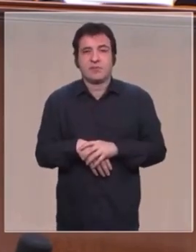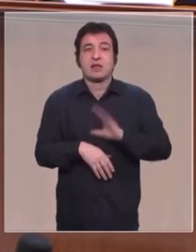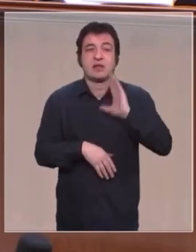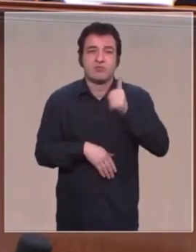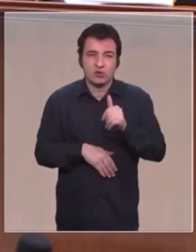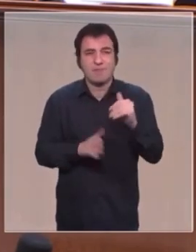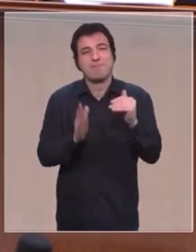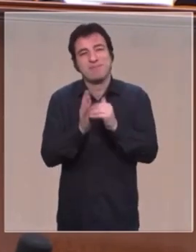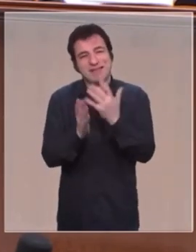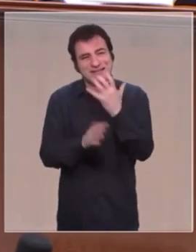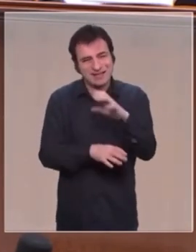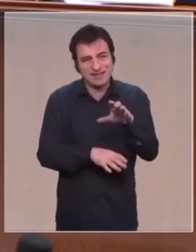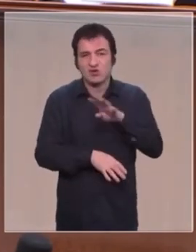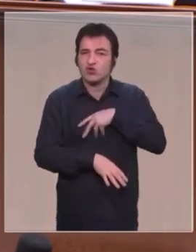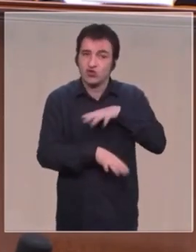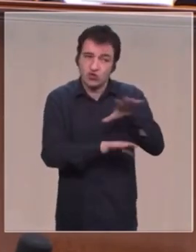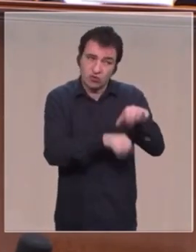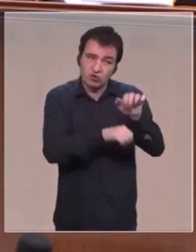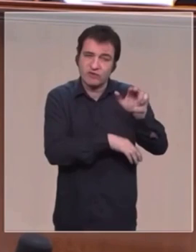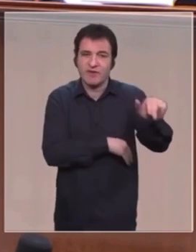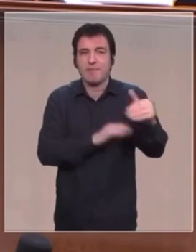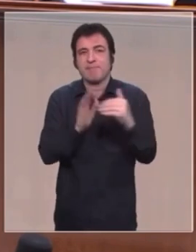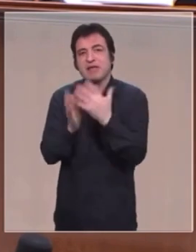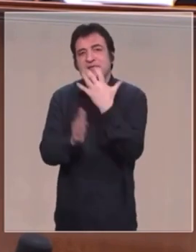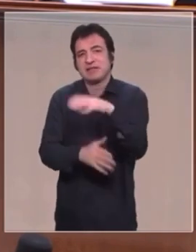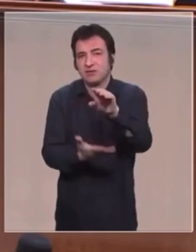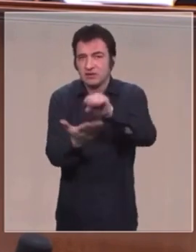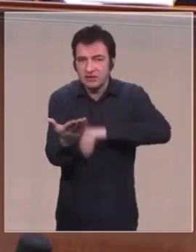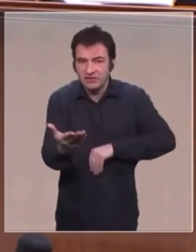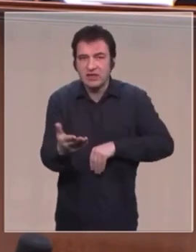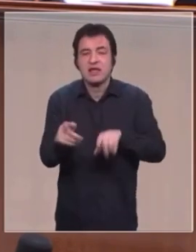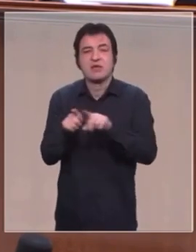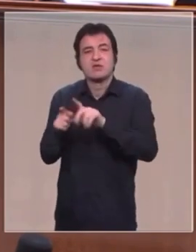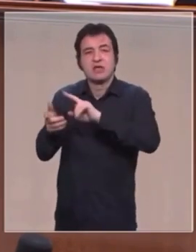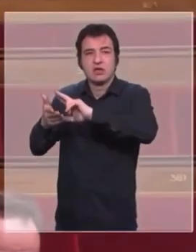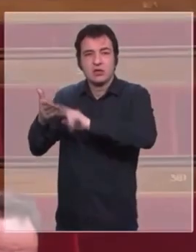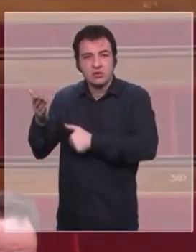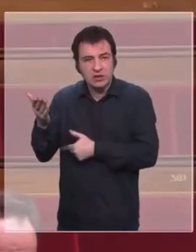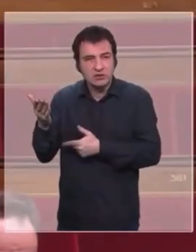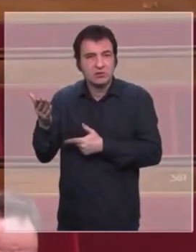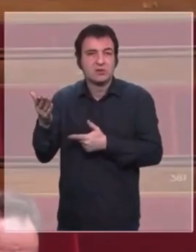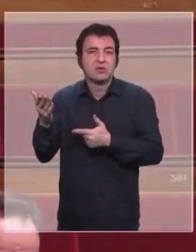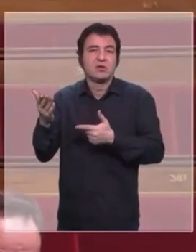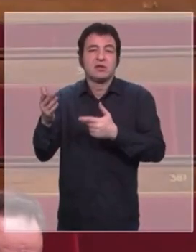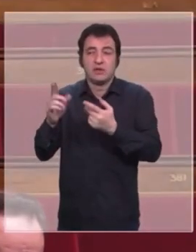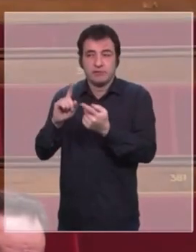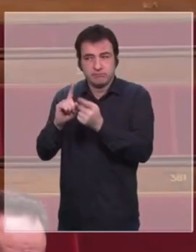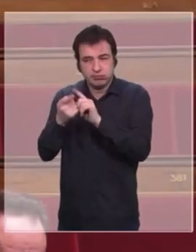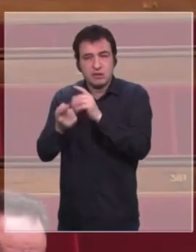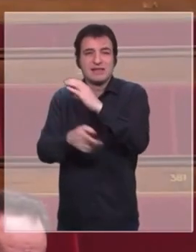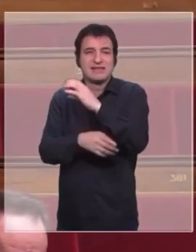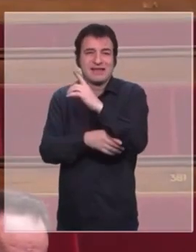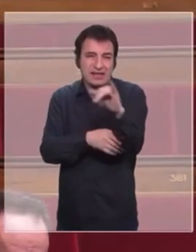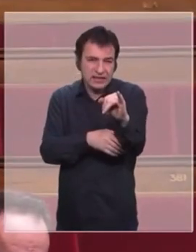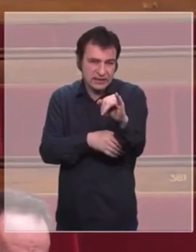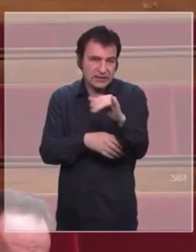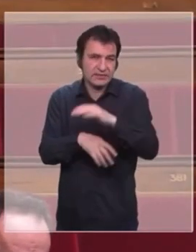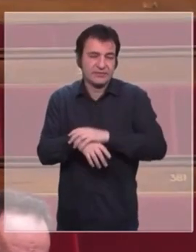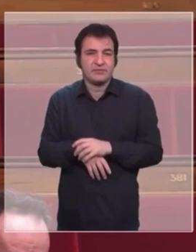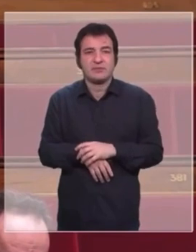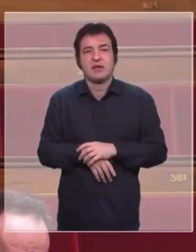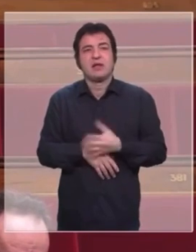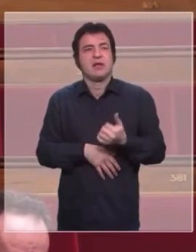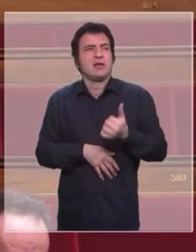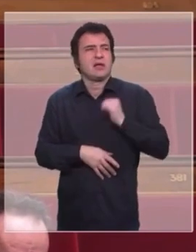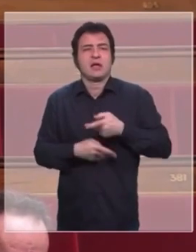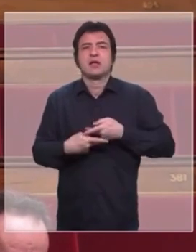500 magistrats à venir, 1 500 greffiers et des contractuels qui seront CDIsés, pérennisé. Hier, j'ai